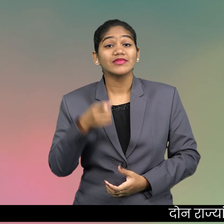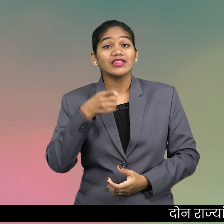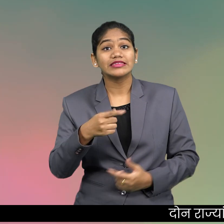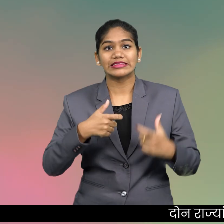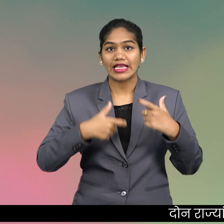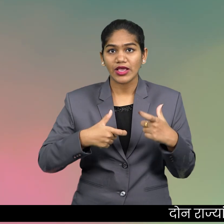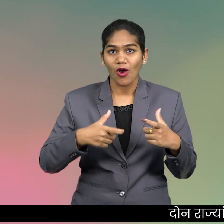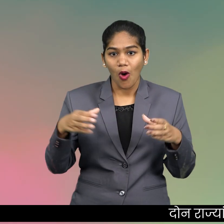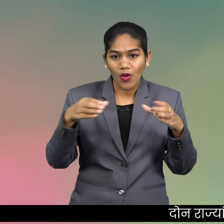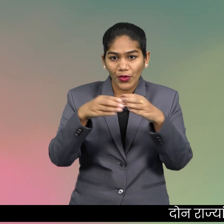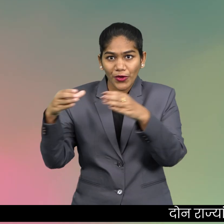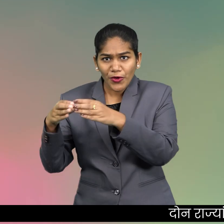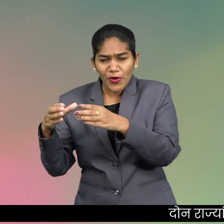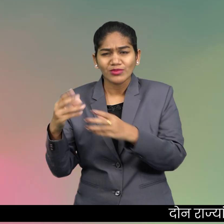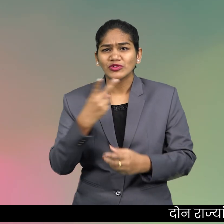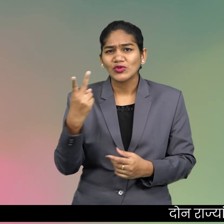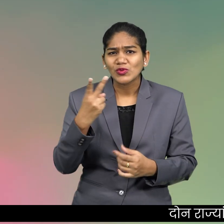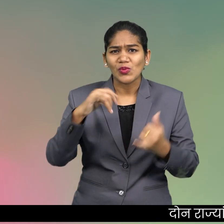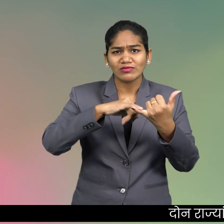दोन राज्यांमधील सशस्त्र संघर्ष,